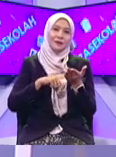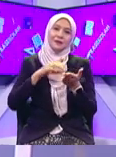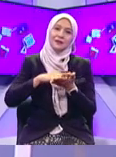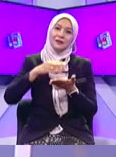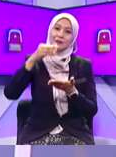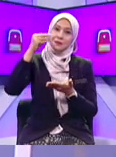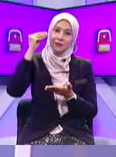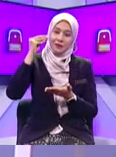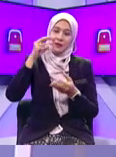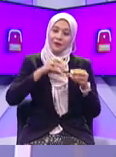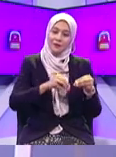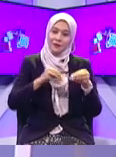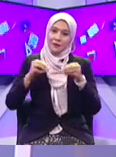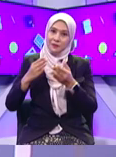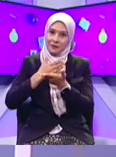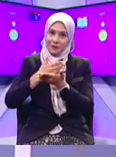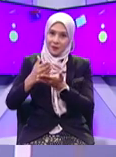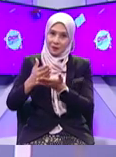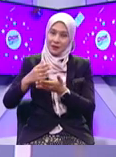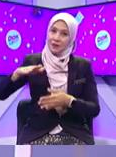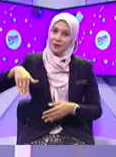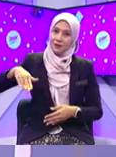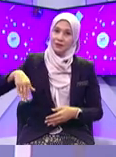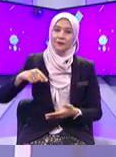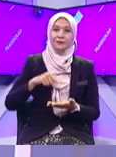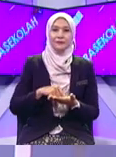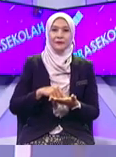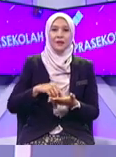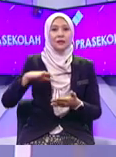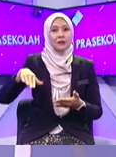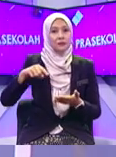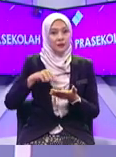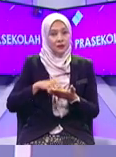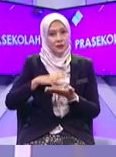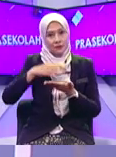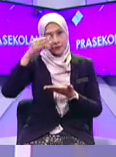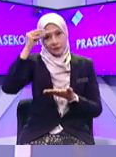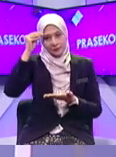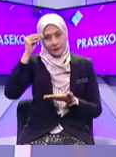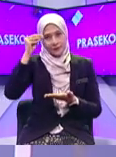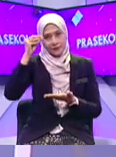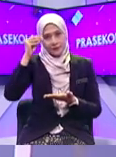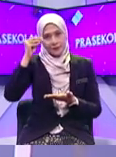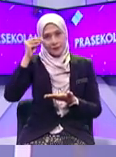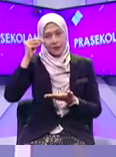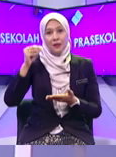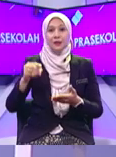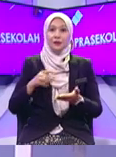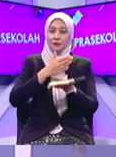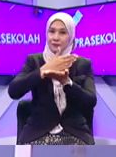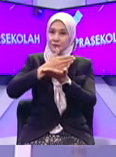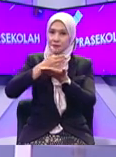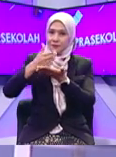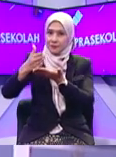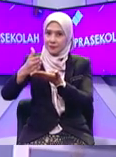dalam operasi tolak sebelum ini Oke sebelum ini kita udah belajar yang ini adalah simbol tolala Dan ini